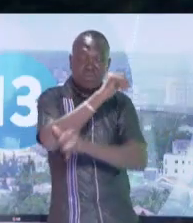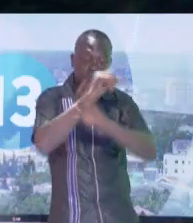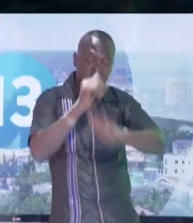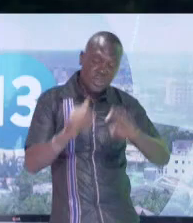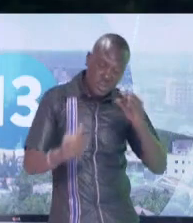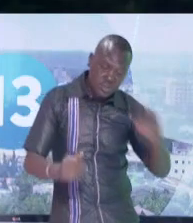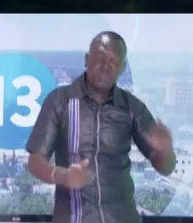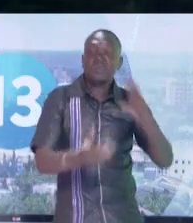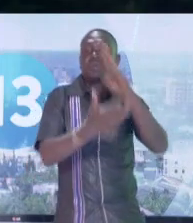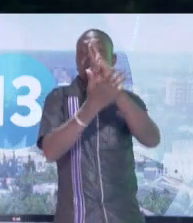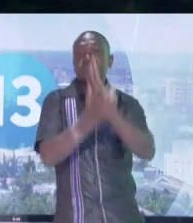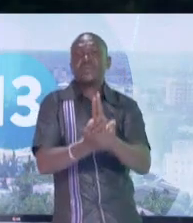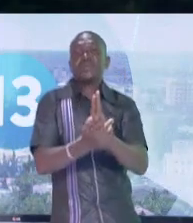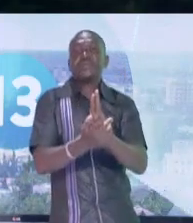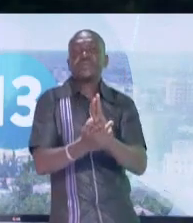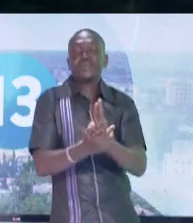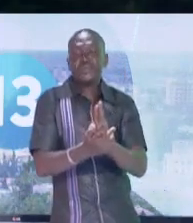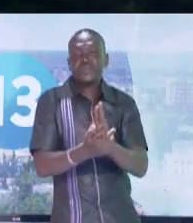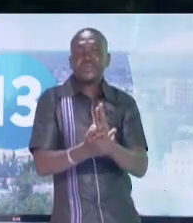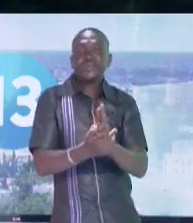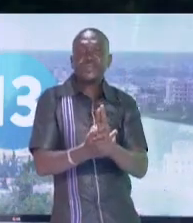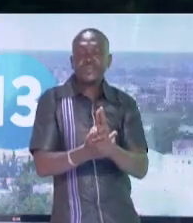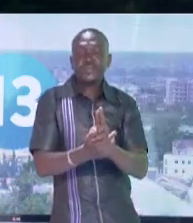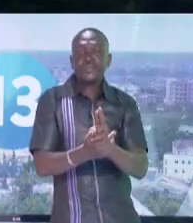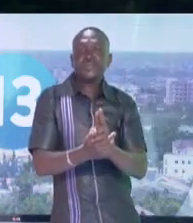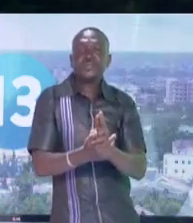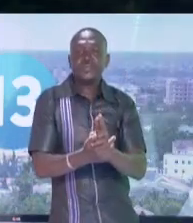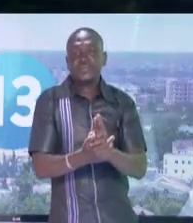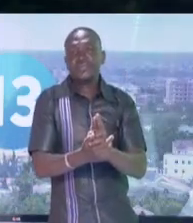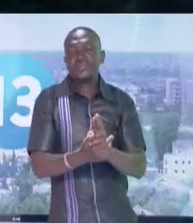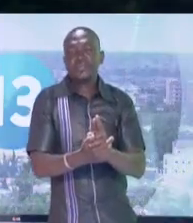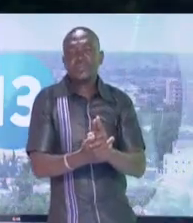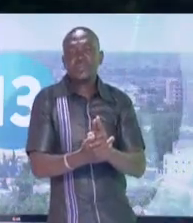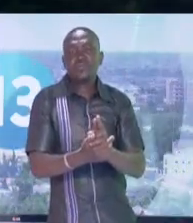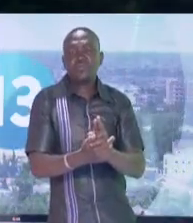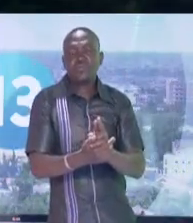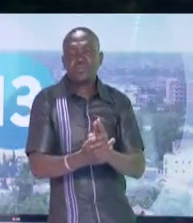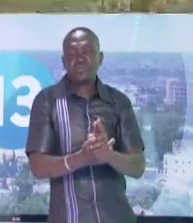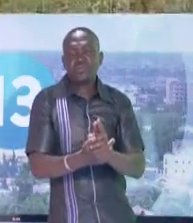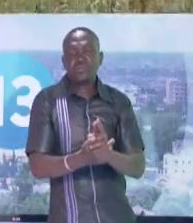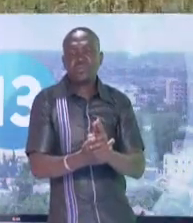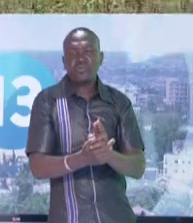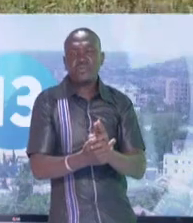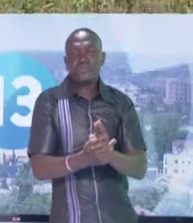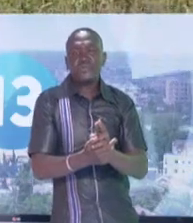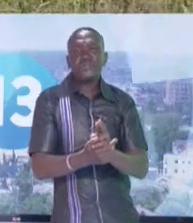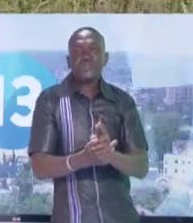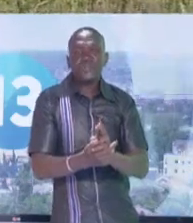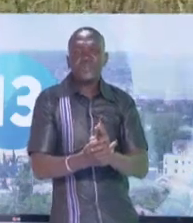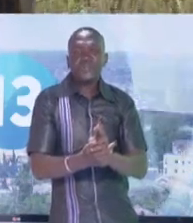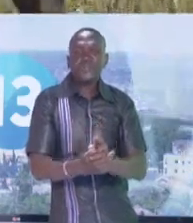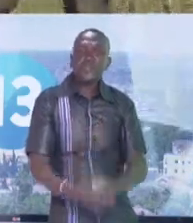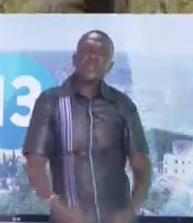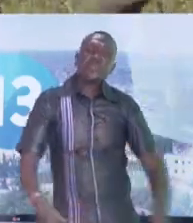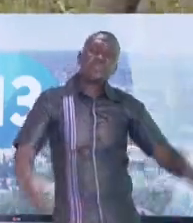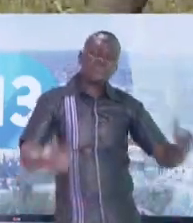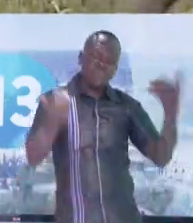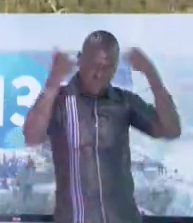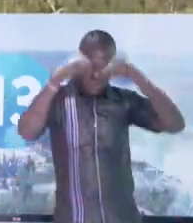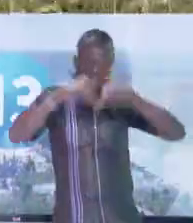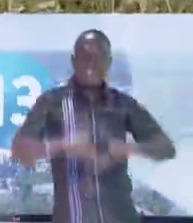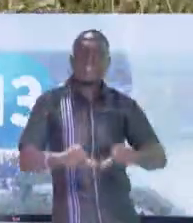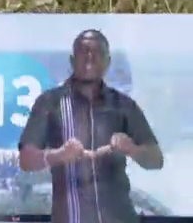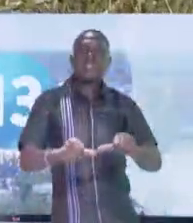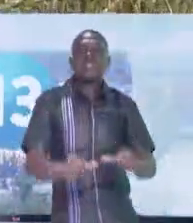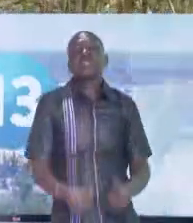le compte-rendu de la conférence avec Alassane Tiendré Biogo et Ismaël Satuner Paris. La crise liée à l'élevage